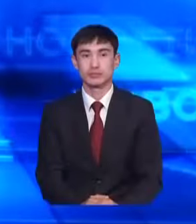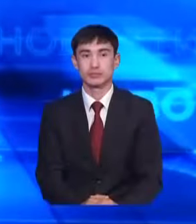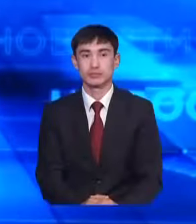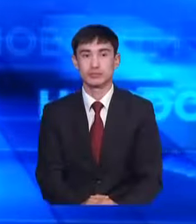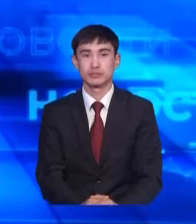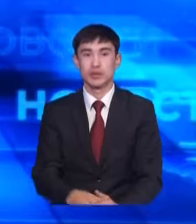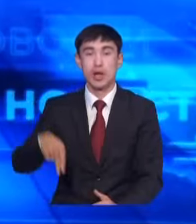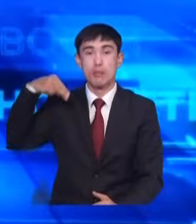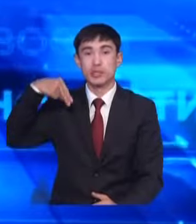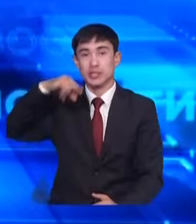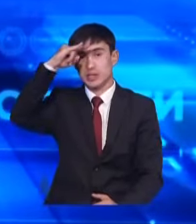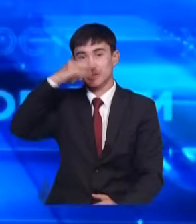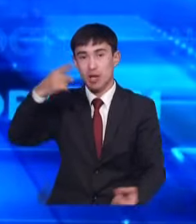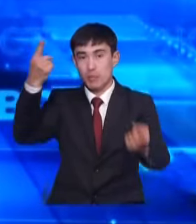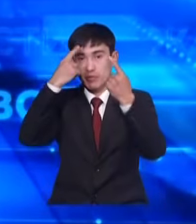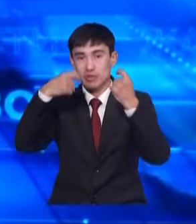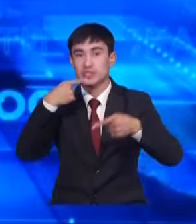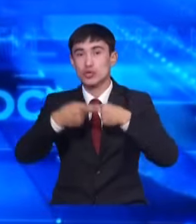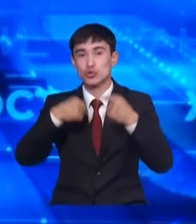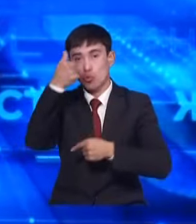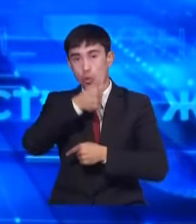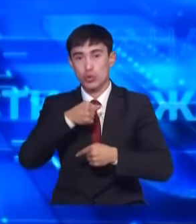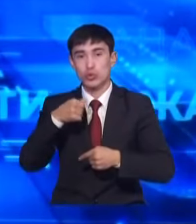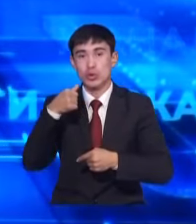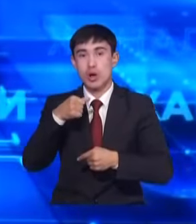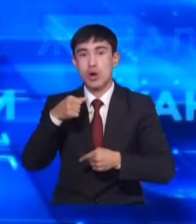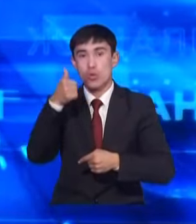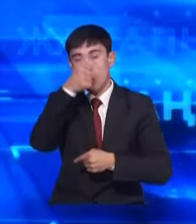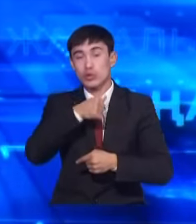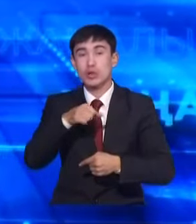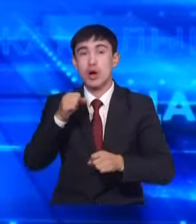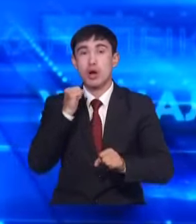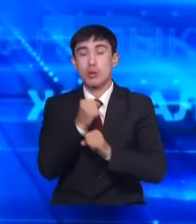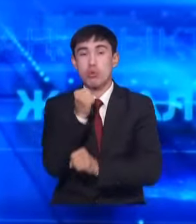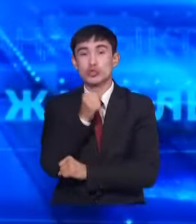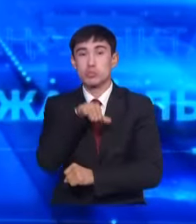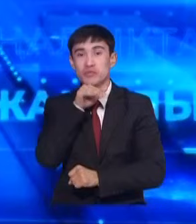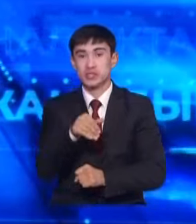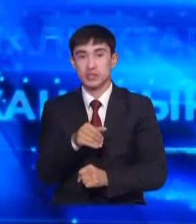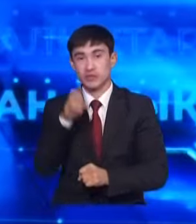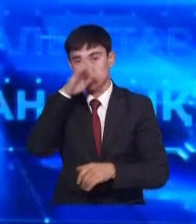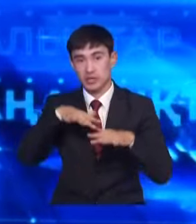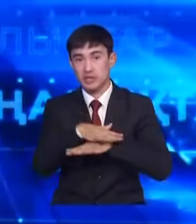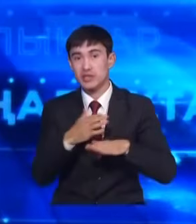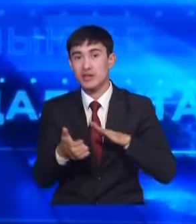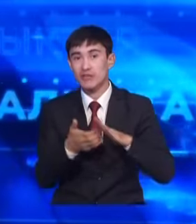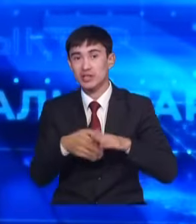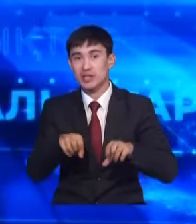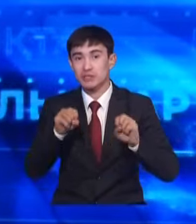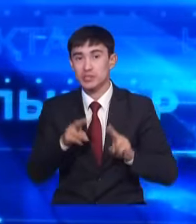тсу президент Казахстана объявил следующий год годом рабочих профессий в стране наблюдается острый дефицит